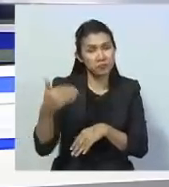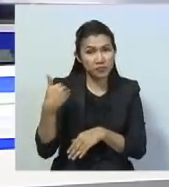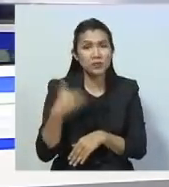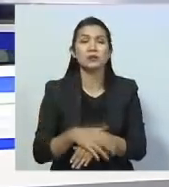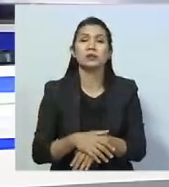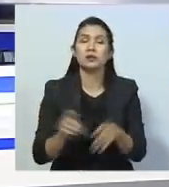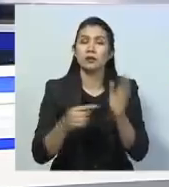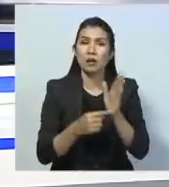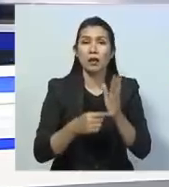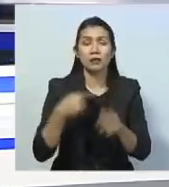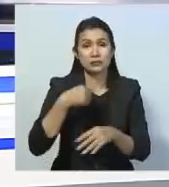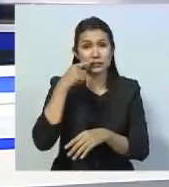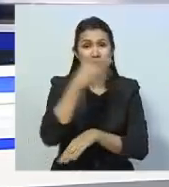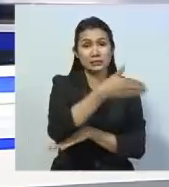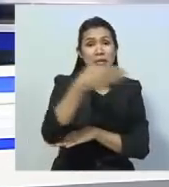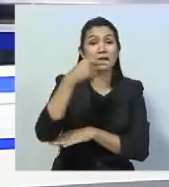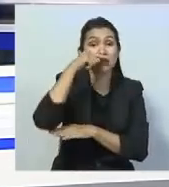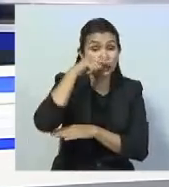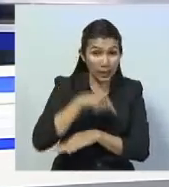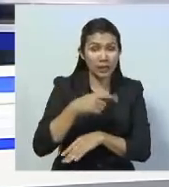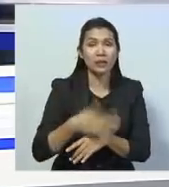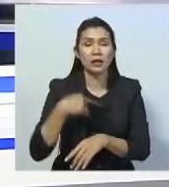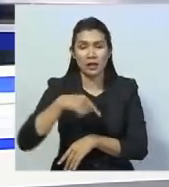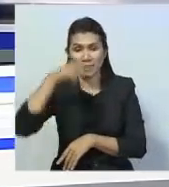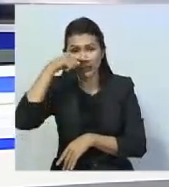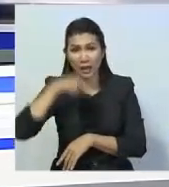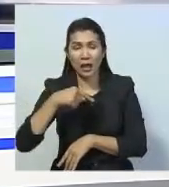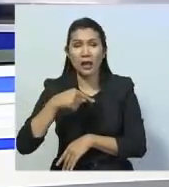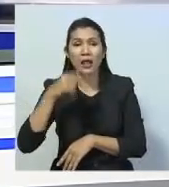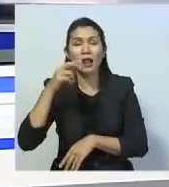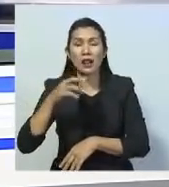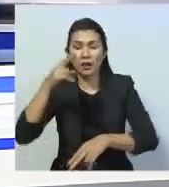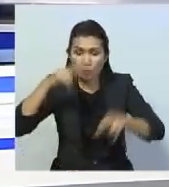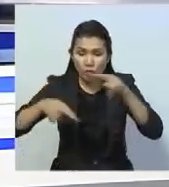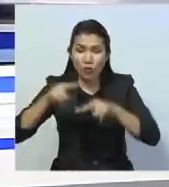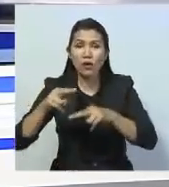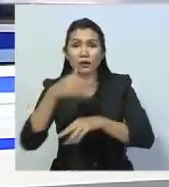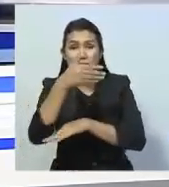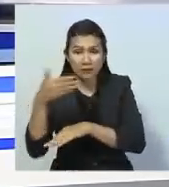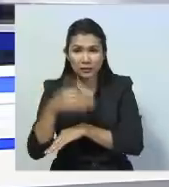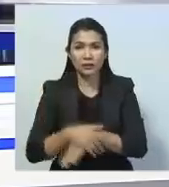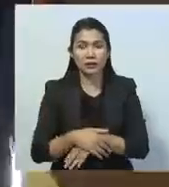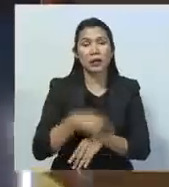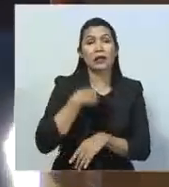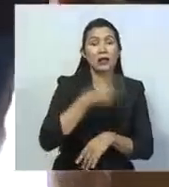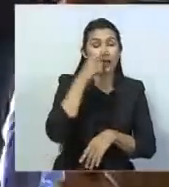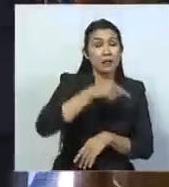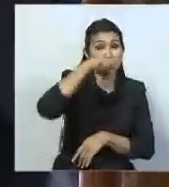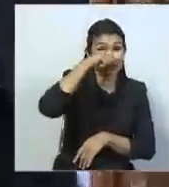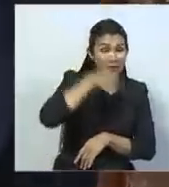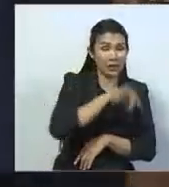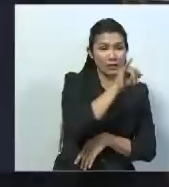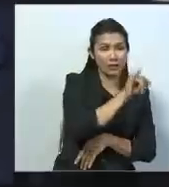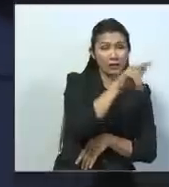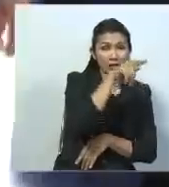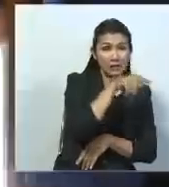ะไม่ว่าจะเป็นพรรคชาติไทยพัฒนาแล้วก็พรรคไทยรักษาชาติค่ะเริ่มต้นกันที่พรรคไทยรักษาชาติ